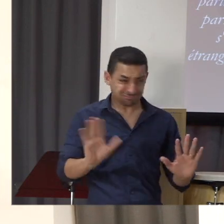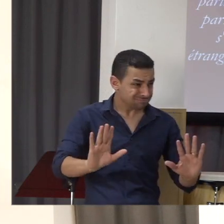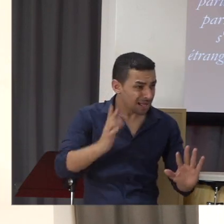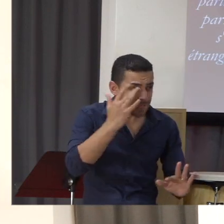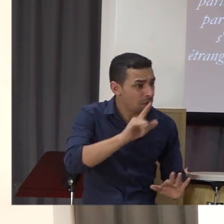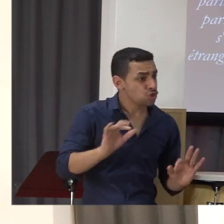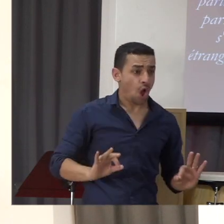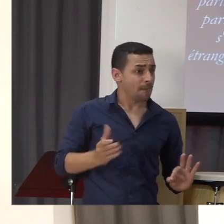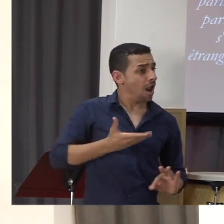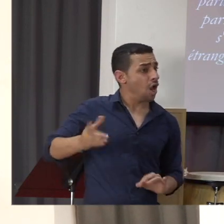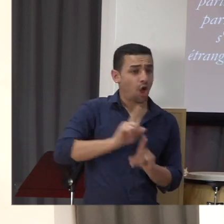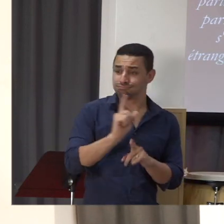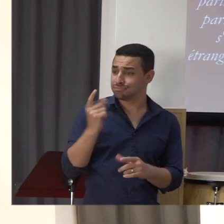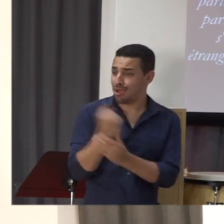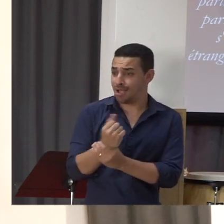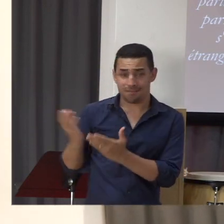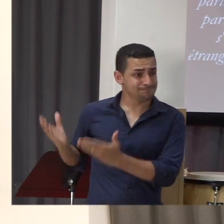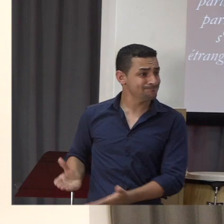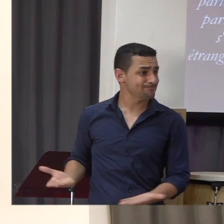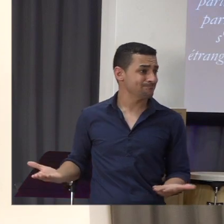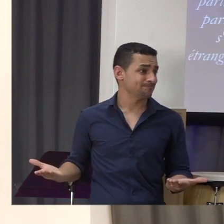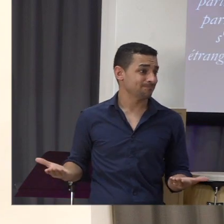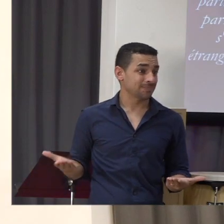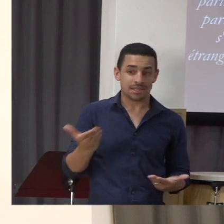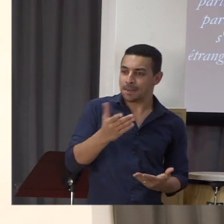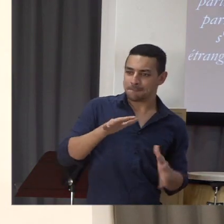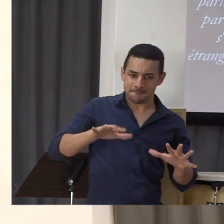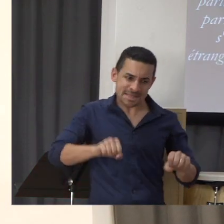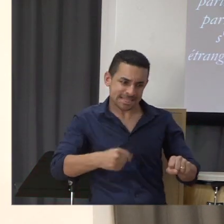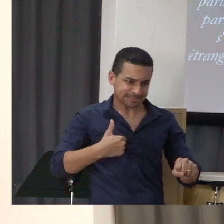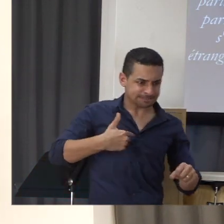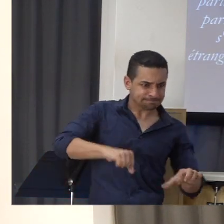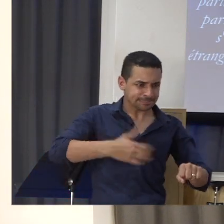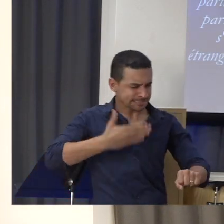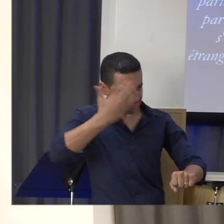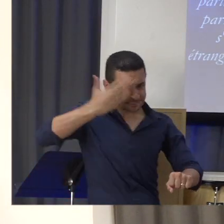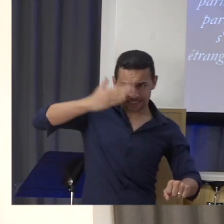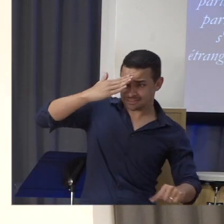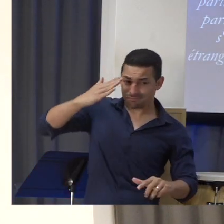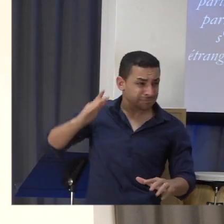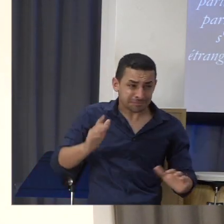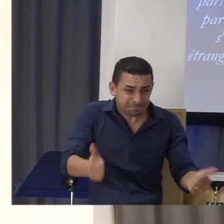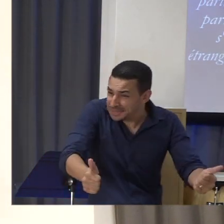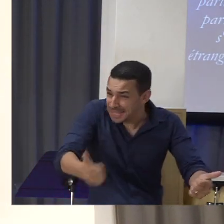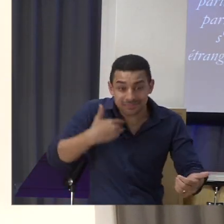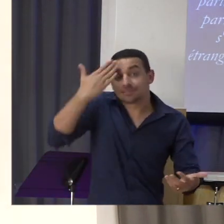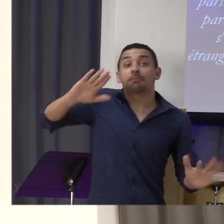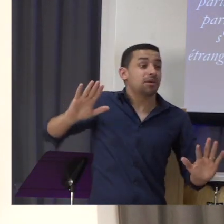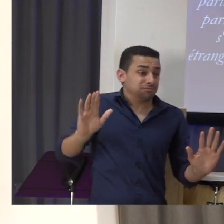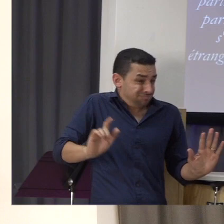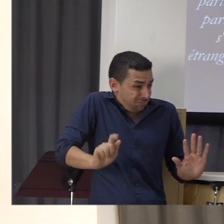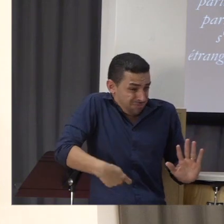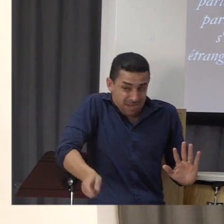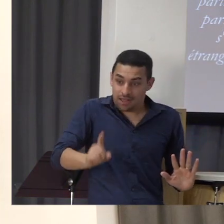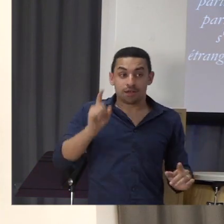comme Abraham, justement. Tu n'as aucune maîtrise, c'est bien, on ne peut pas tout maîtriser. La vision finale,